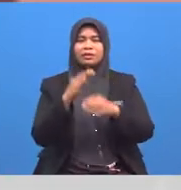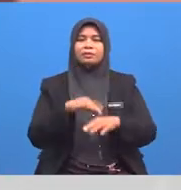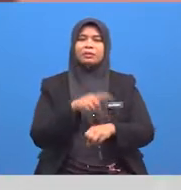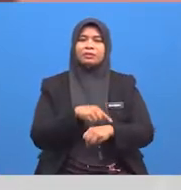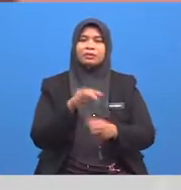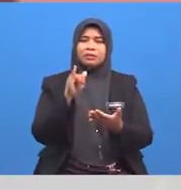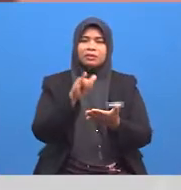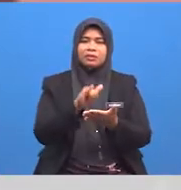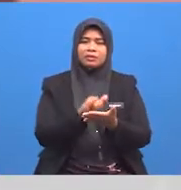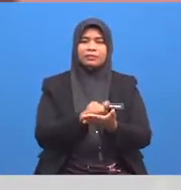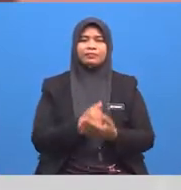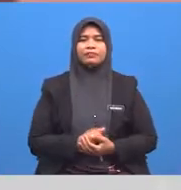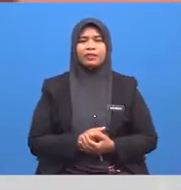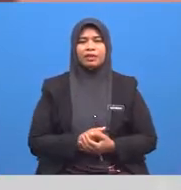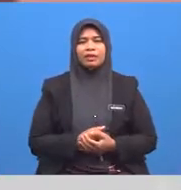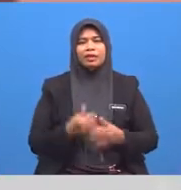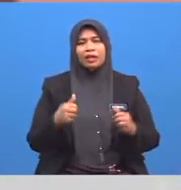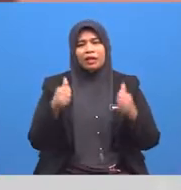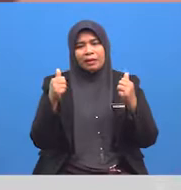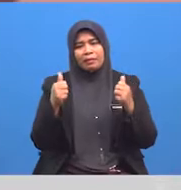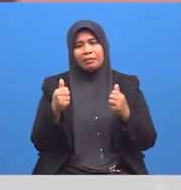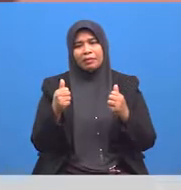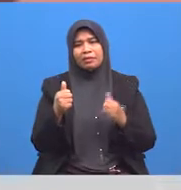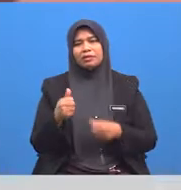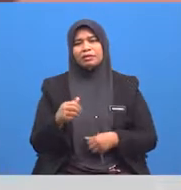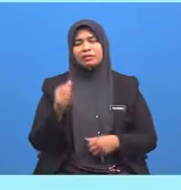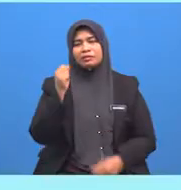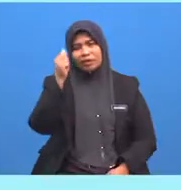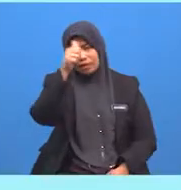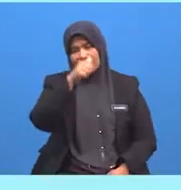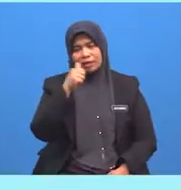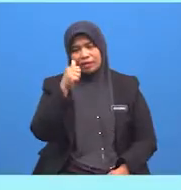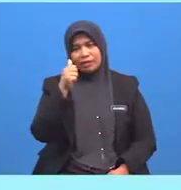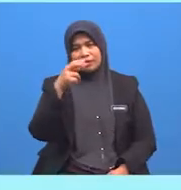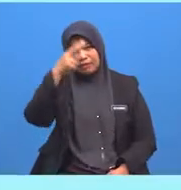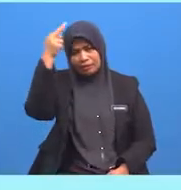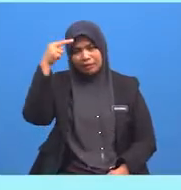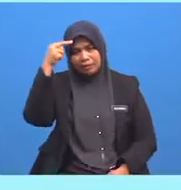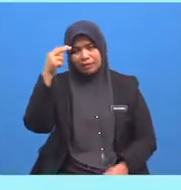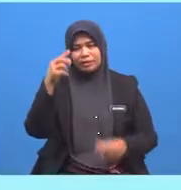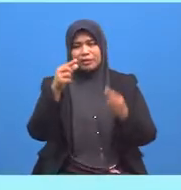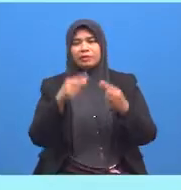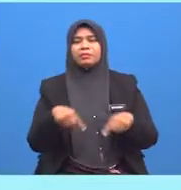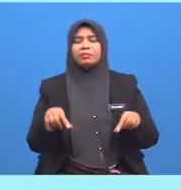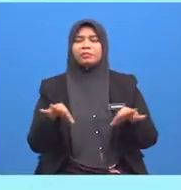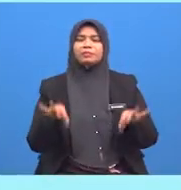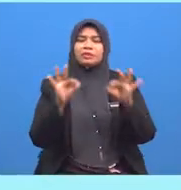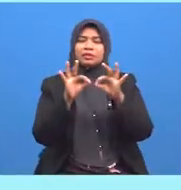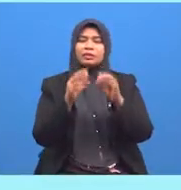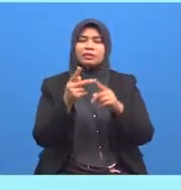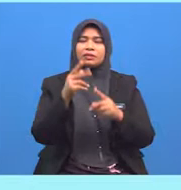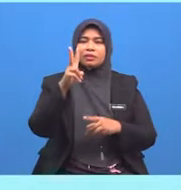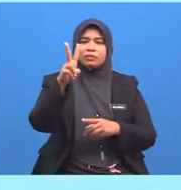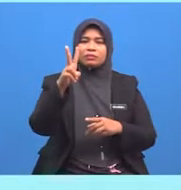Masya Allah hebatnya akhlak nabi kita Khan peristiwa yang kedua tawaran